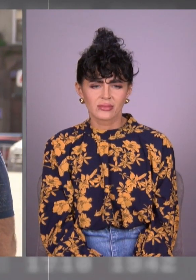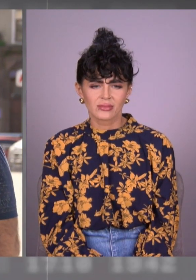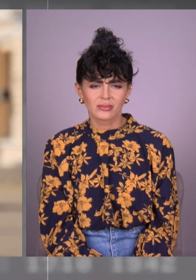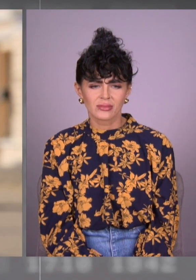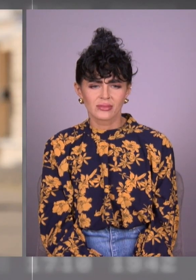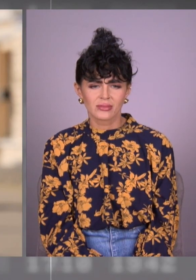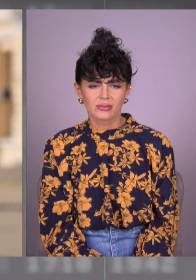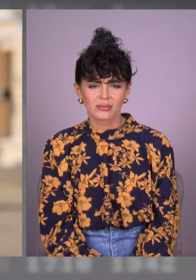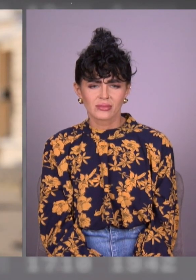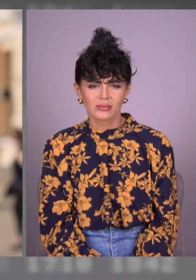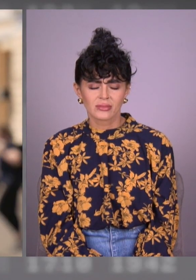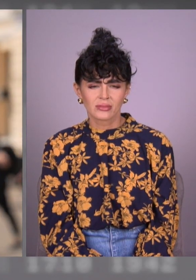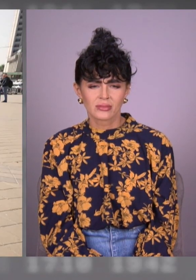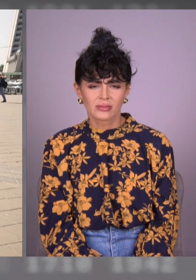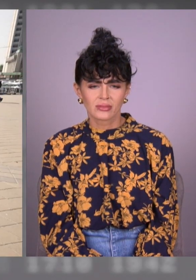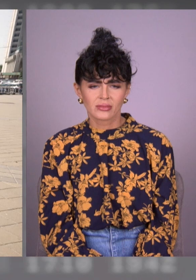самі